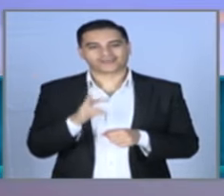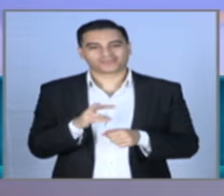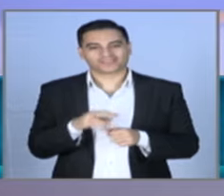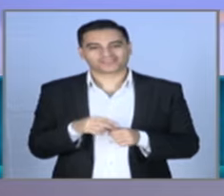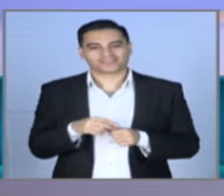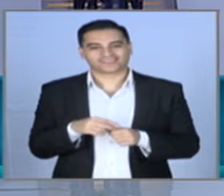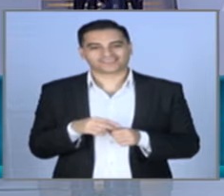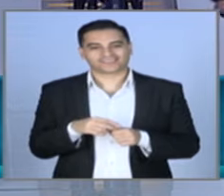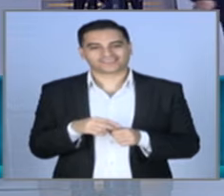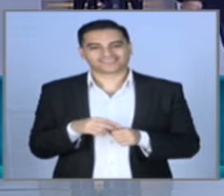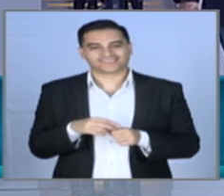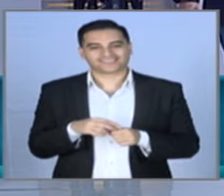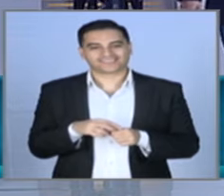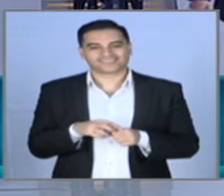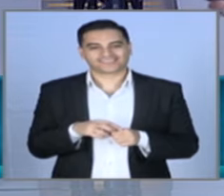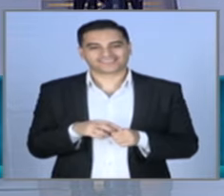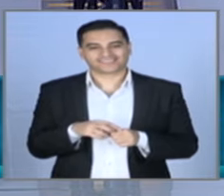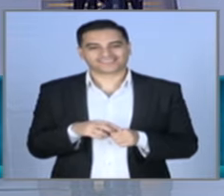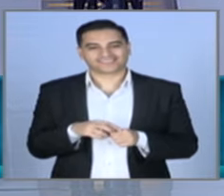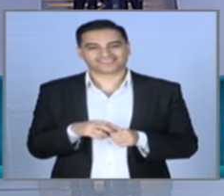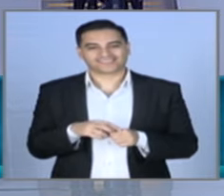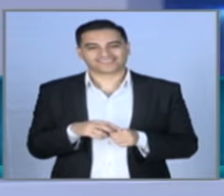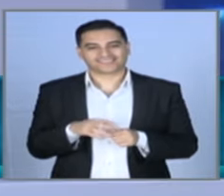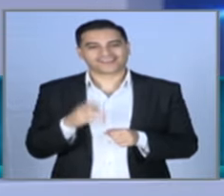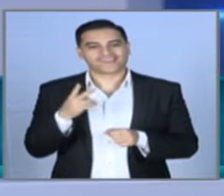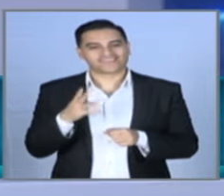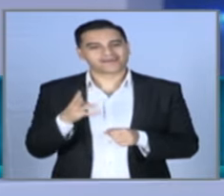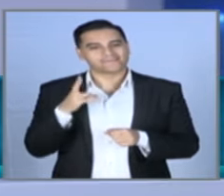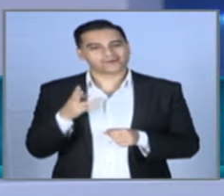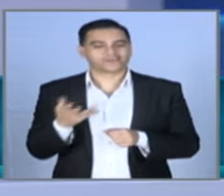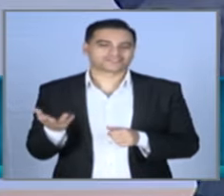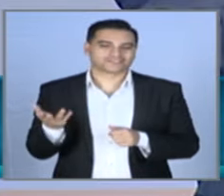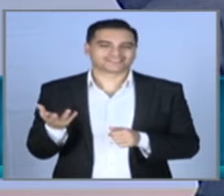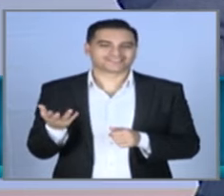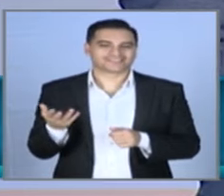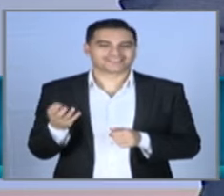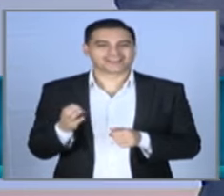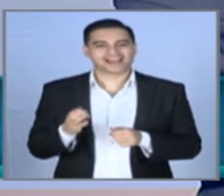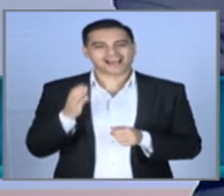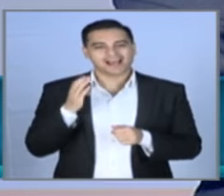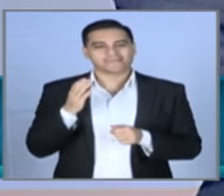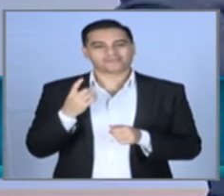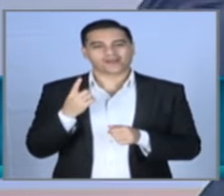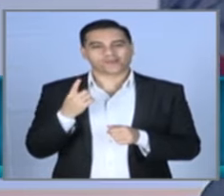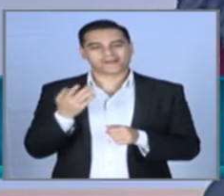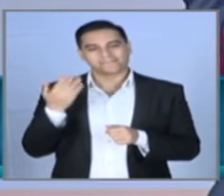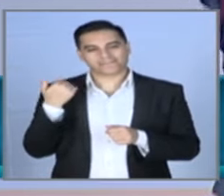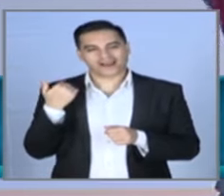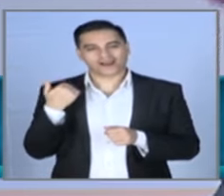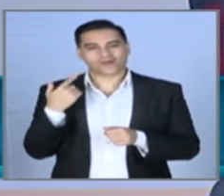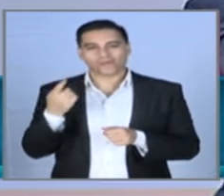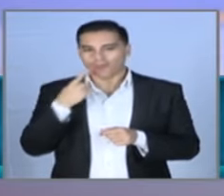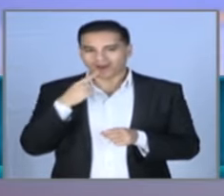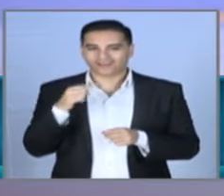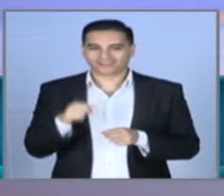فقال 24؟ قد الزمن. امبارح يبقى 24. امبارح الإجابة الأولى امبارح. ومدام حنان